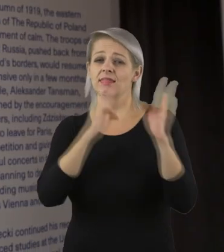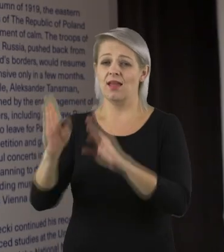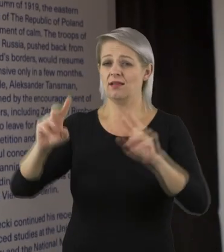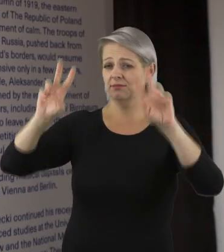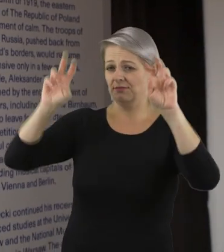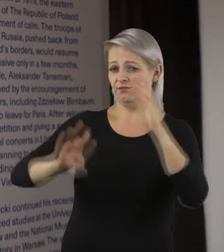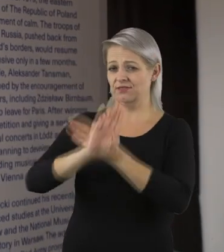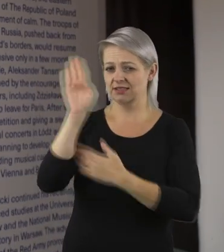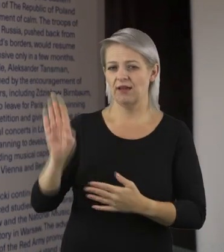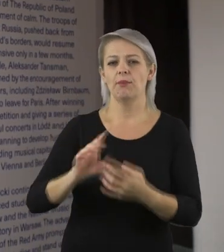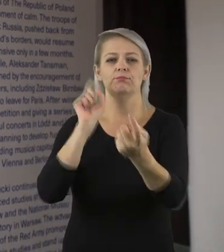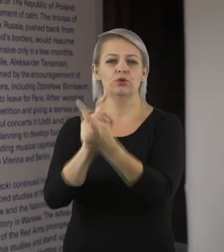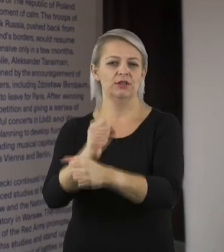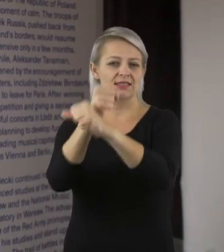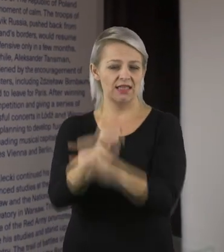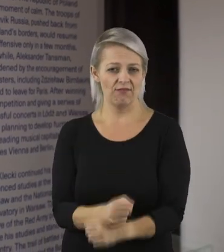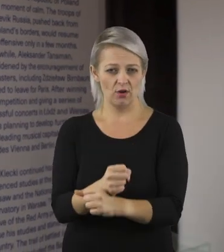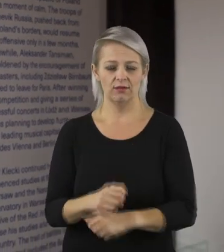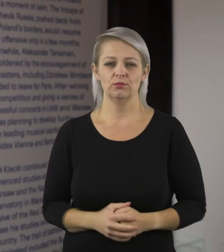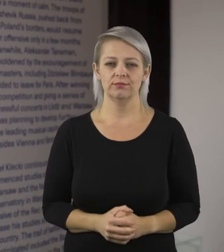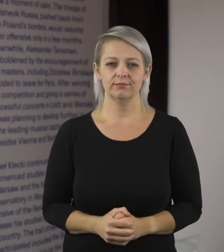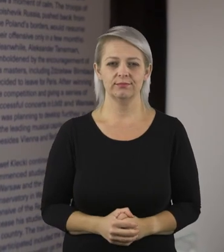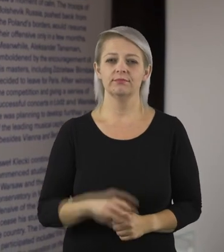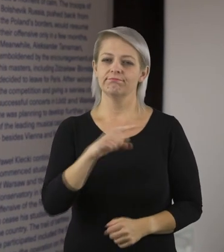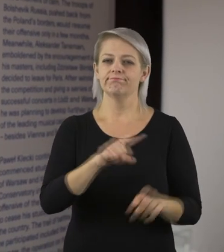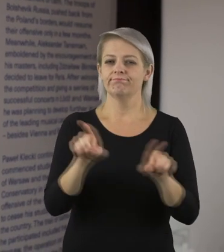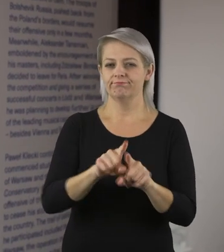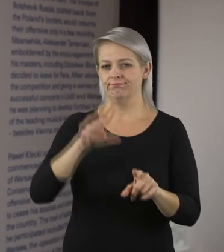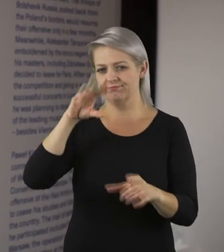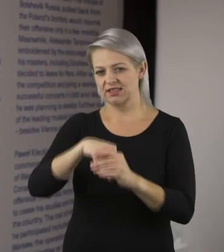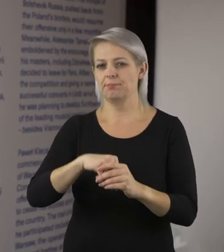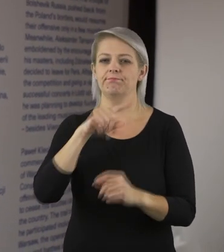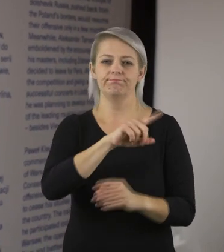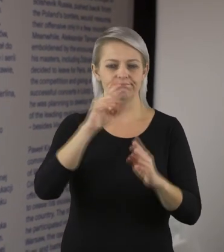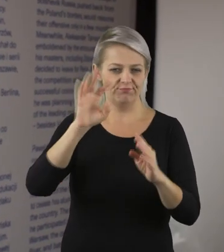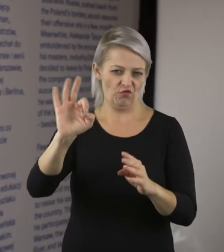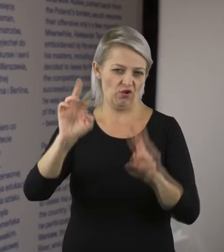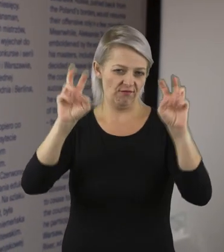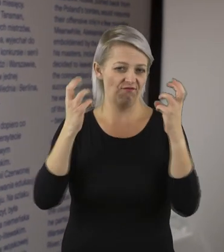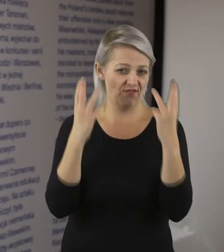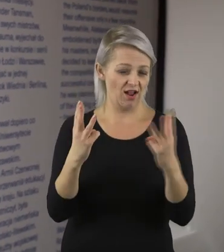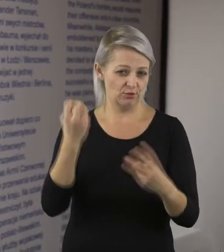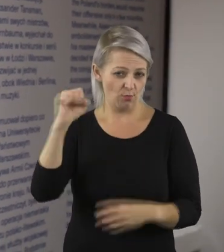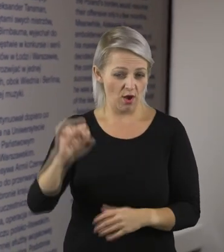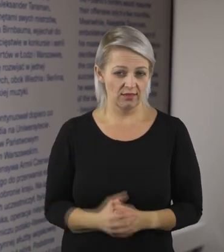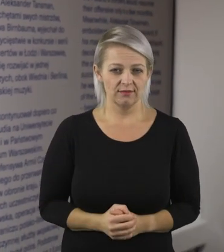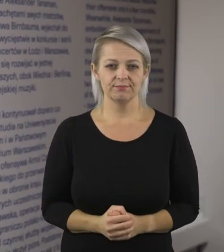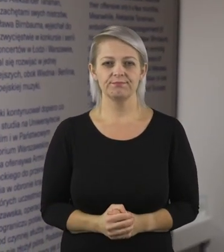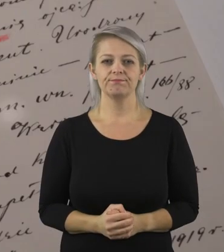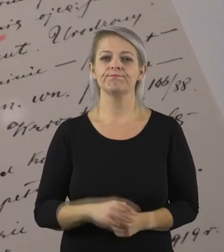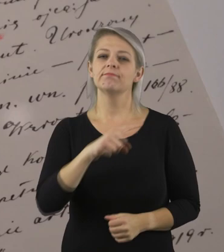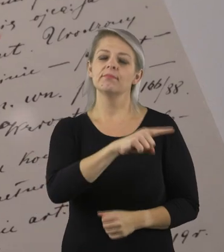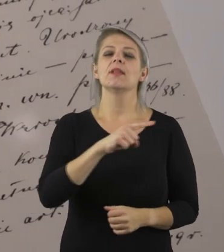Nazwa kolejnej sekcji wystawy, Przeciw zniewoleniu, jest niewątpliwie również hasłem przyświecającym jej